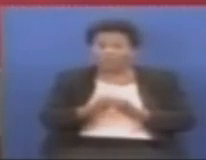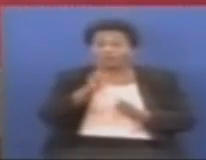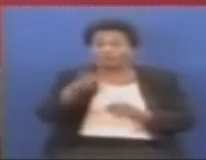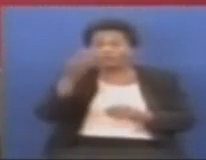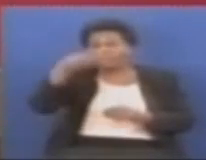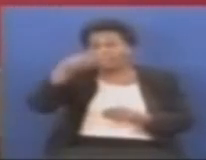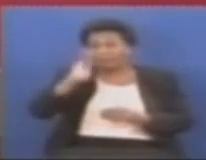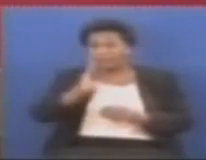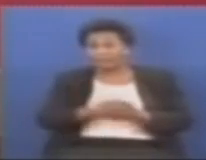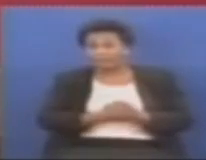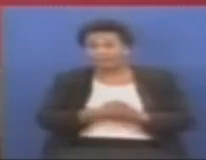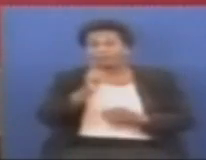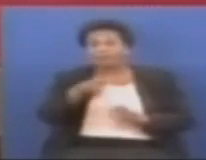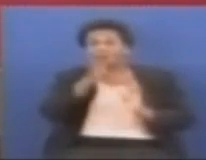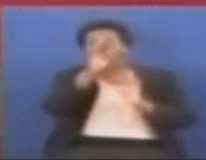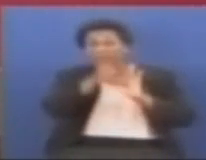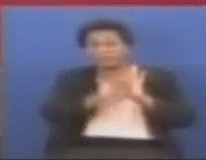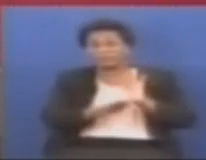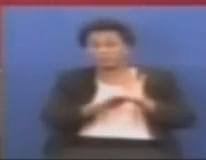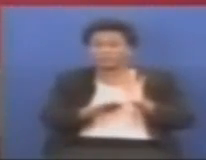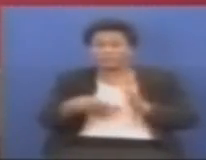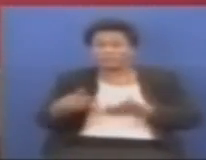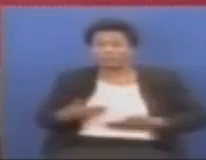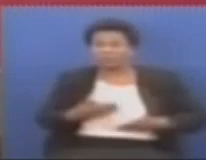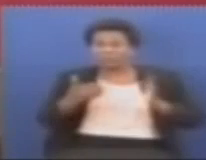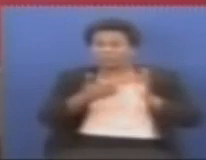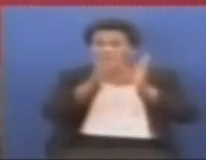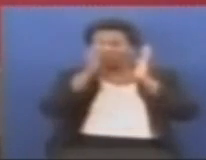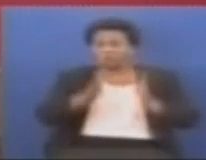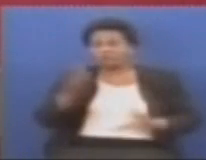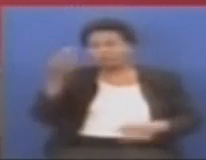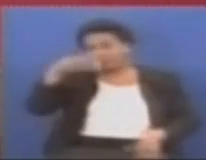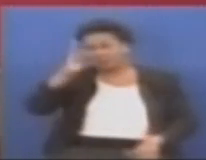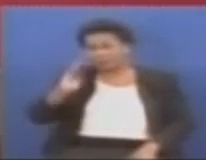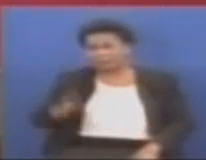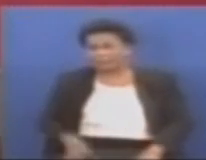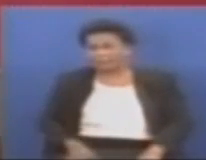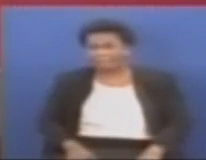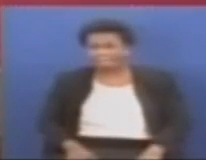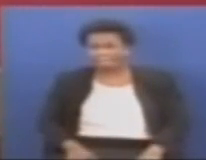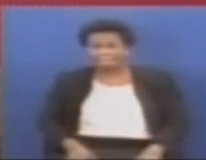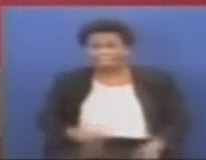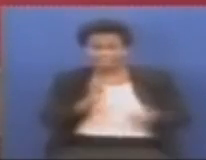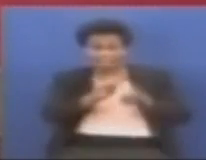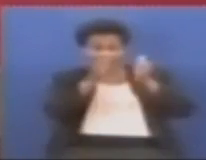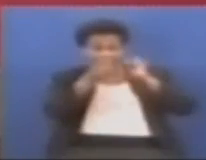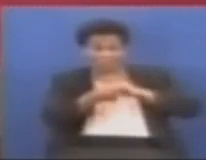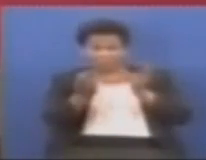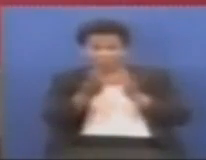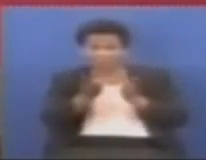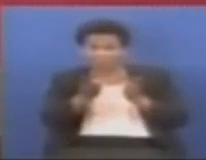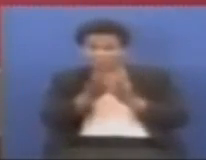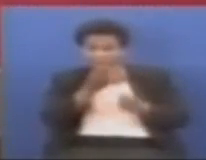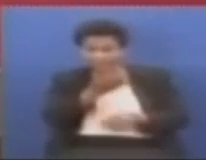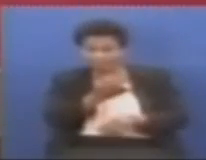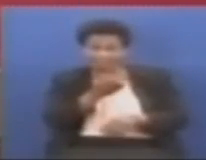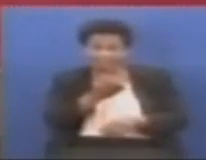Au itaisha hivi tu vitu maalum? Tufanye kitu.